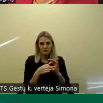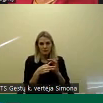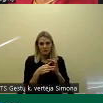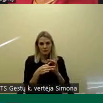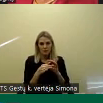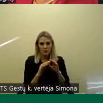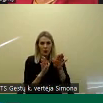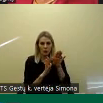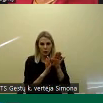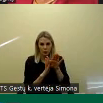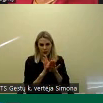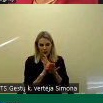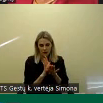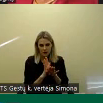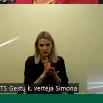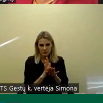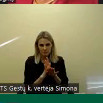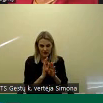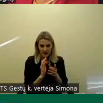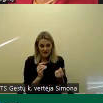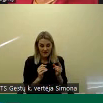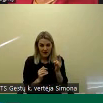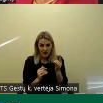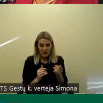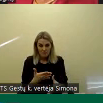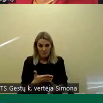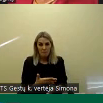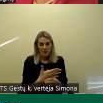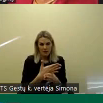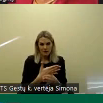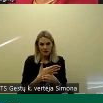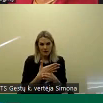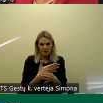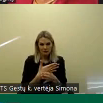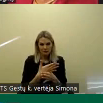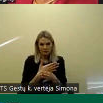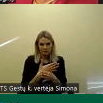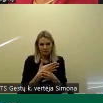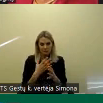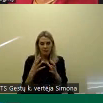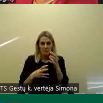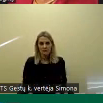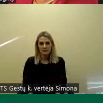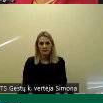tikrųjų padeda vaikam ugdytis vientisą pasaulėvaizdį.